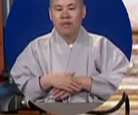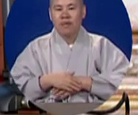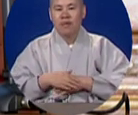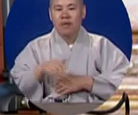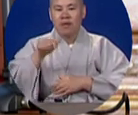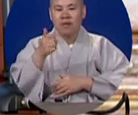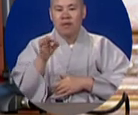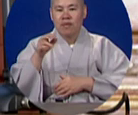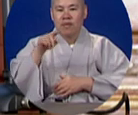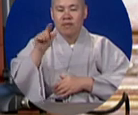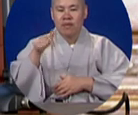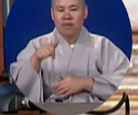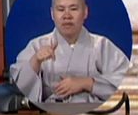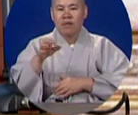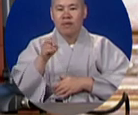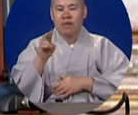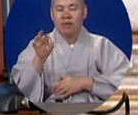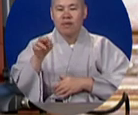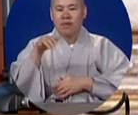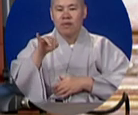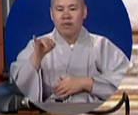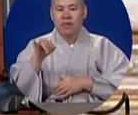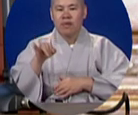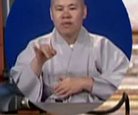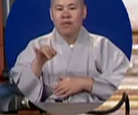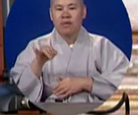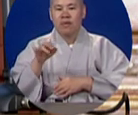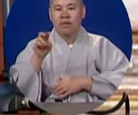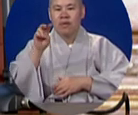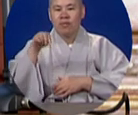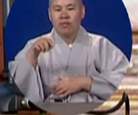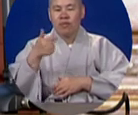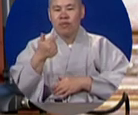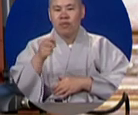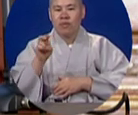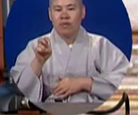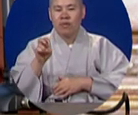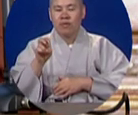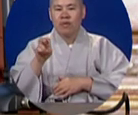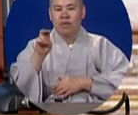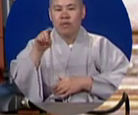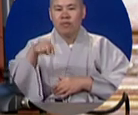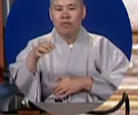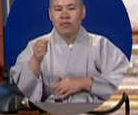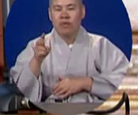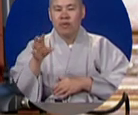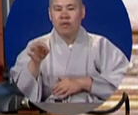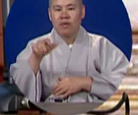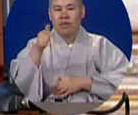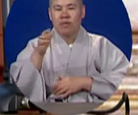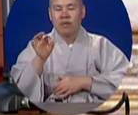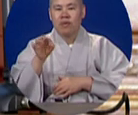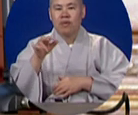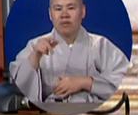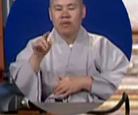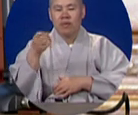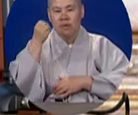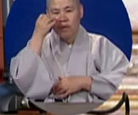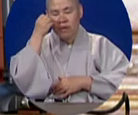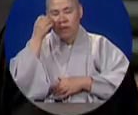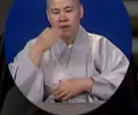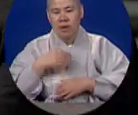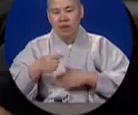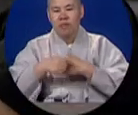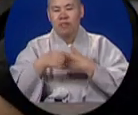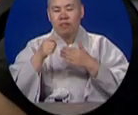공적 영지는 무념무형이라 공적한 그 신령스럽게 아는 마음은 망념이 없습니다